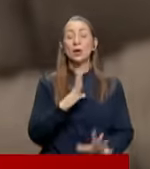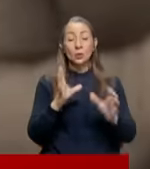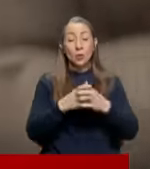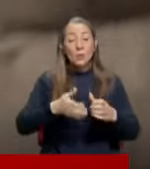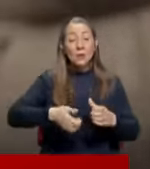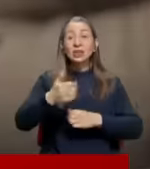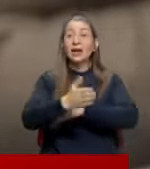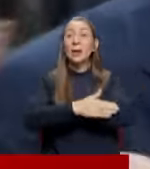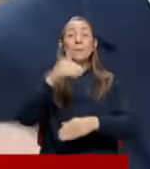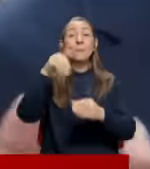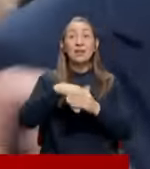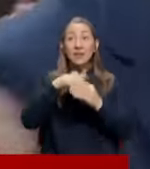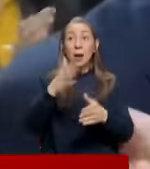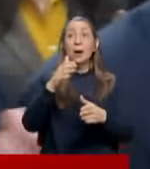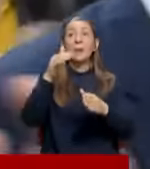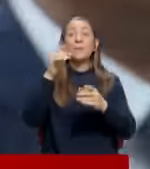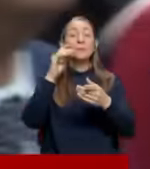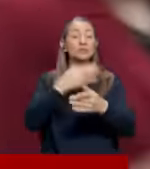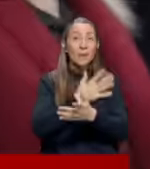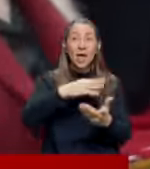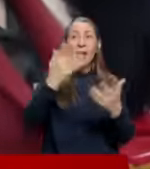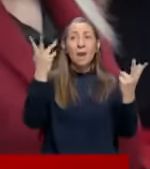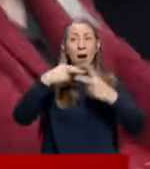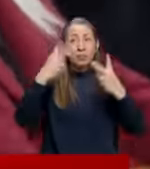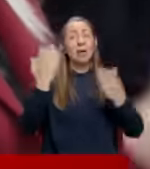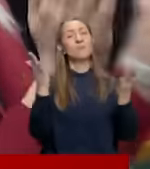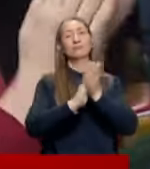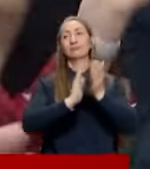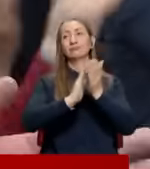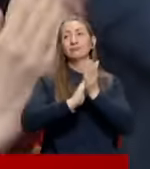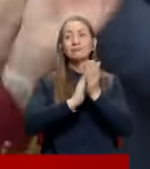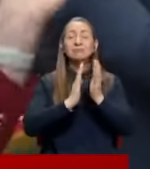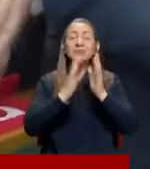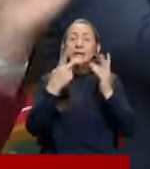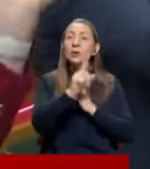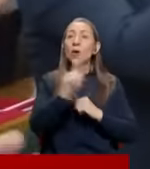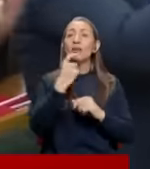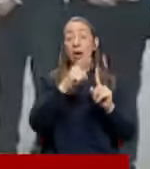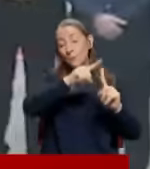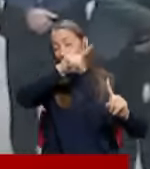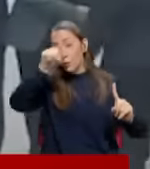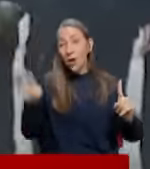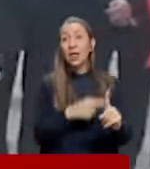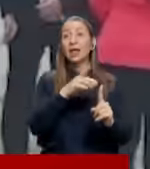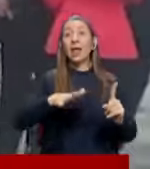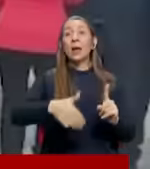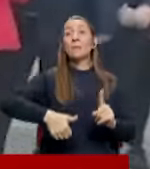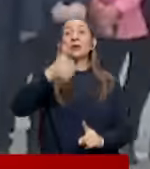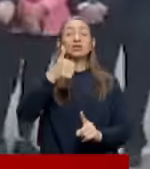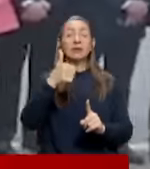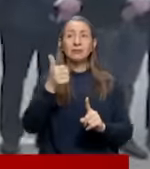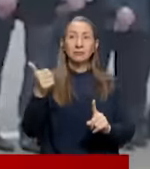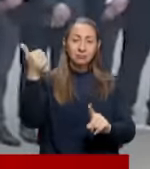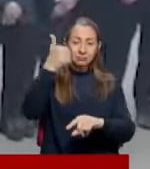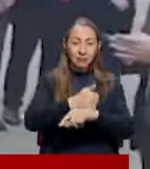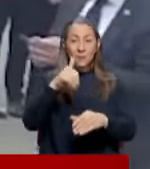başkan vekilleri, milletvekilleri, partililer hem ağladılar hem alkışladılar. 2010 yılından bu yana genel başkan sıfatıyla